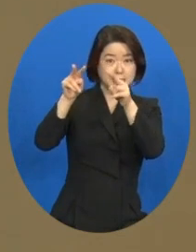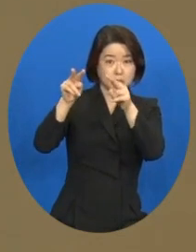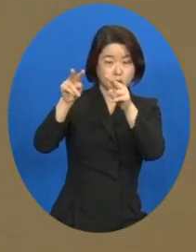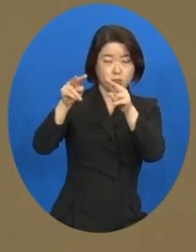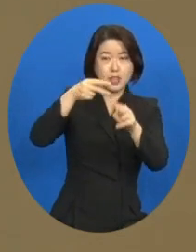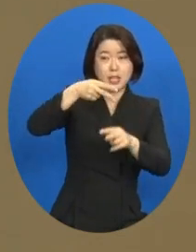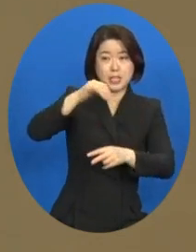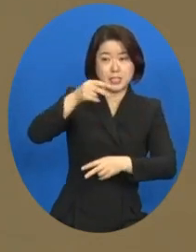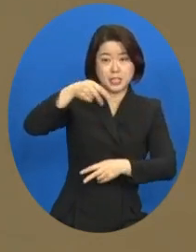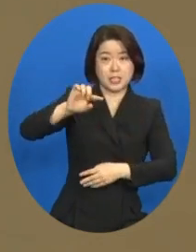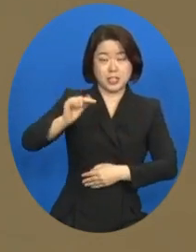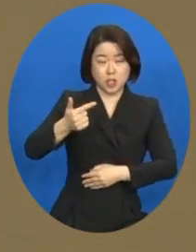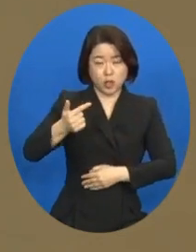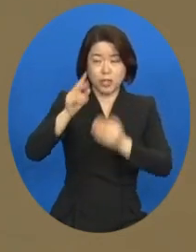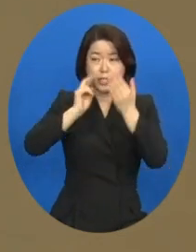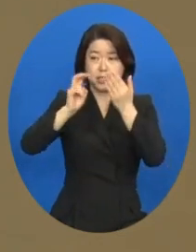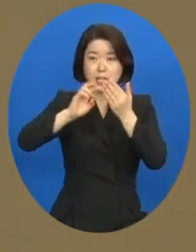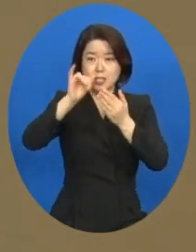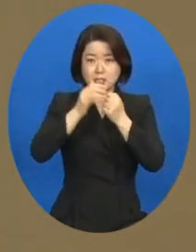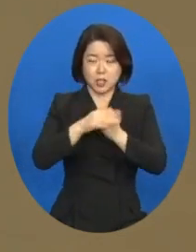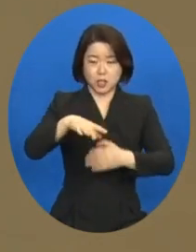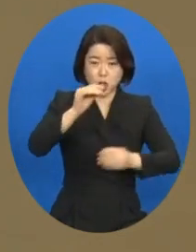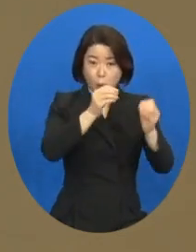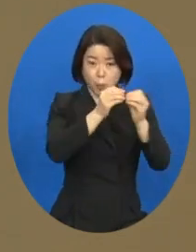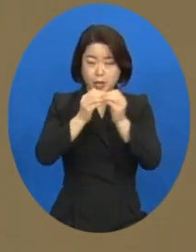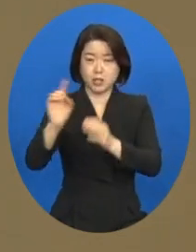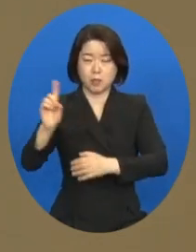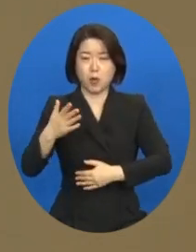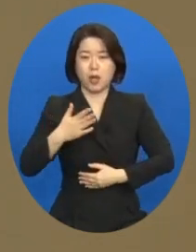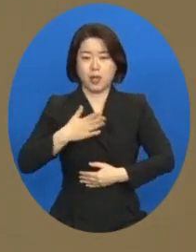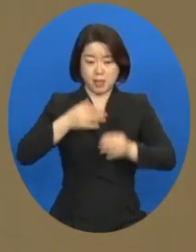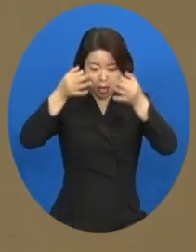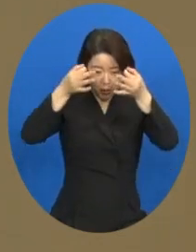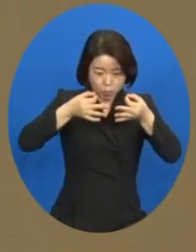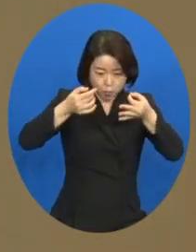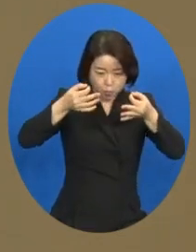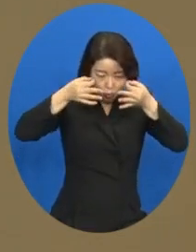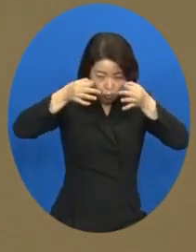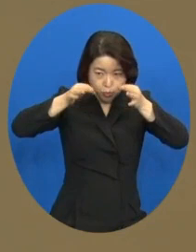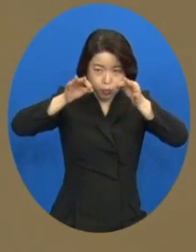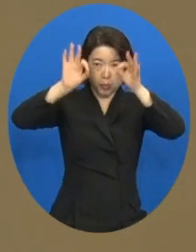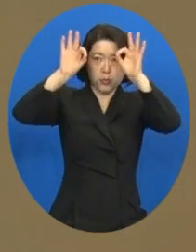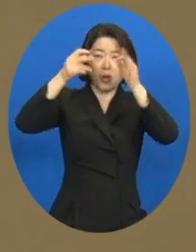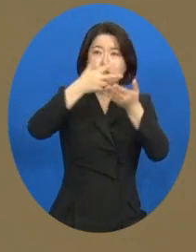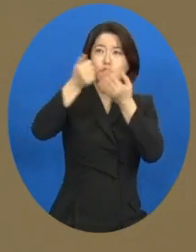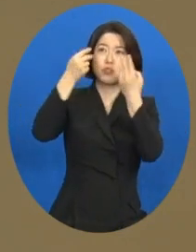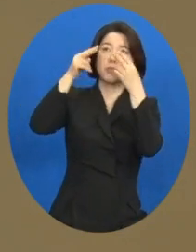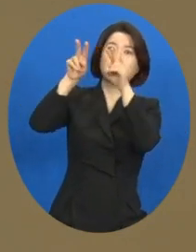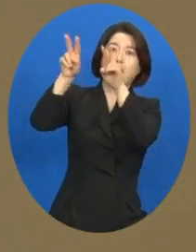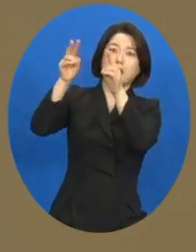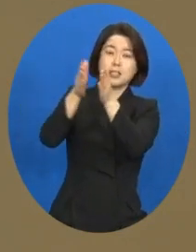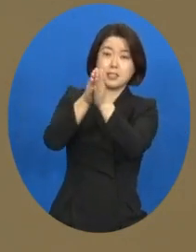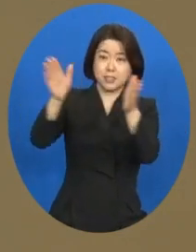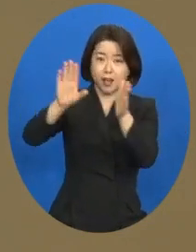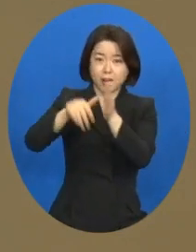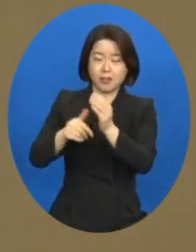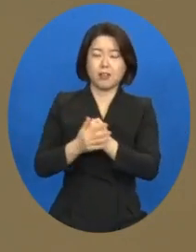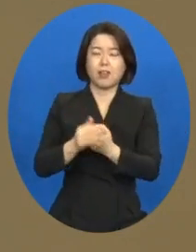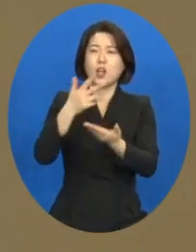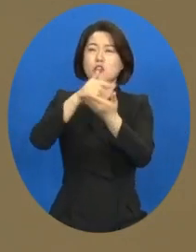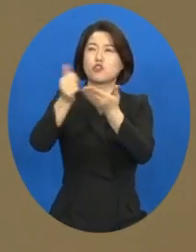찬양 첫 번째 가사가 뭡니까? 내게로부터 눈을 들어 주를 보기 시작할 때 주의